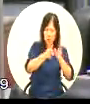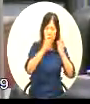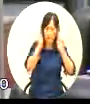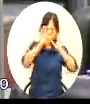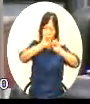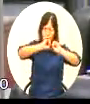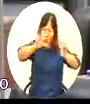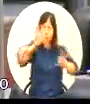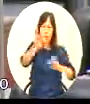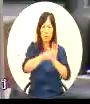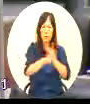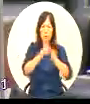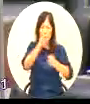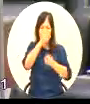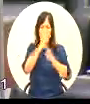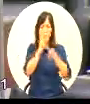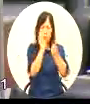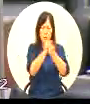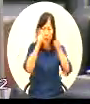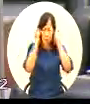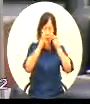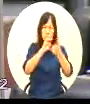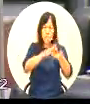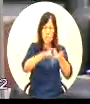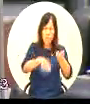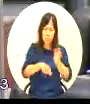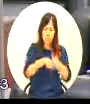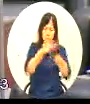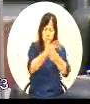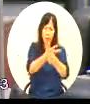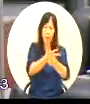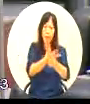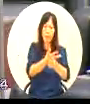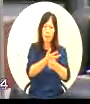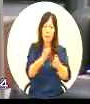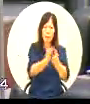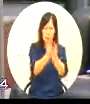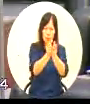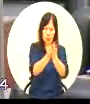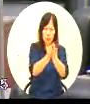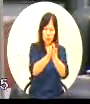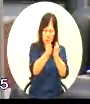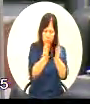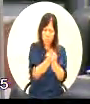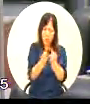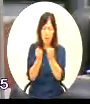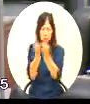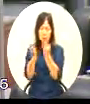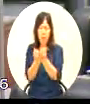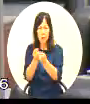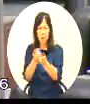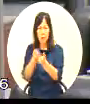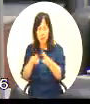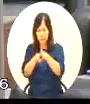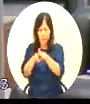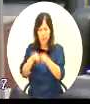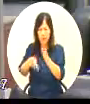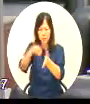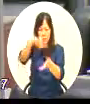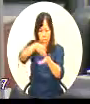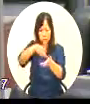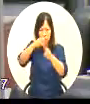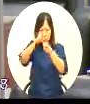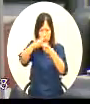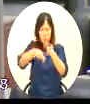甚至特别要求我们的高雄医学院应该要让我们的同志伴侣能够签署手术同意书，这是第一